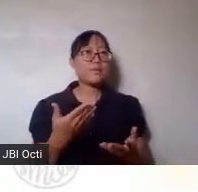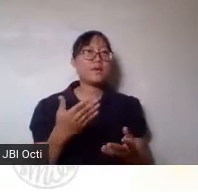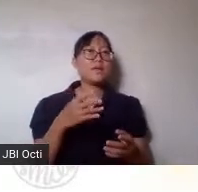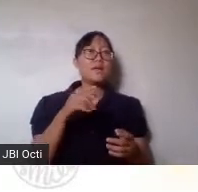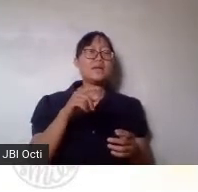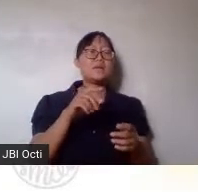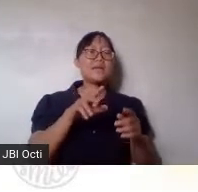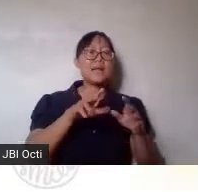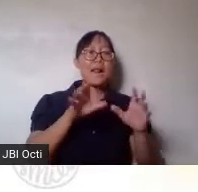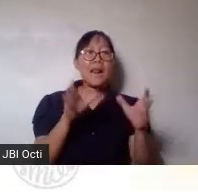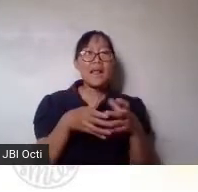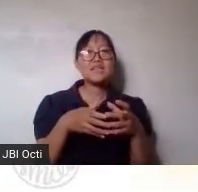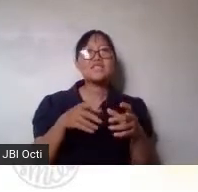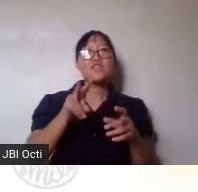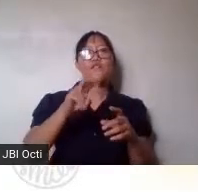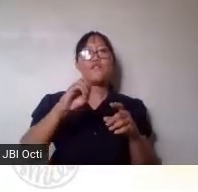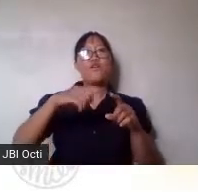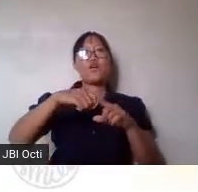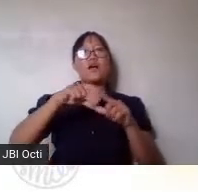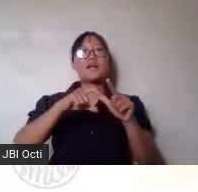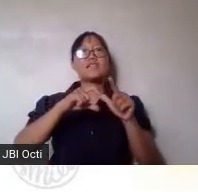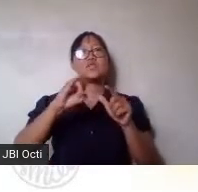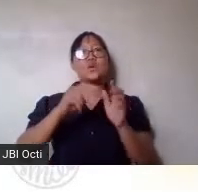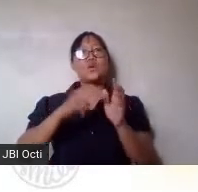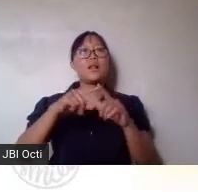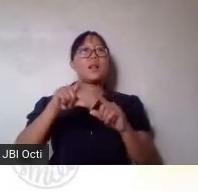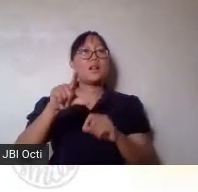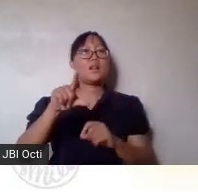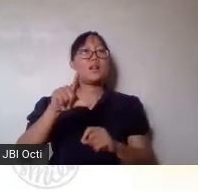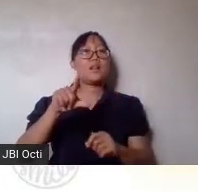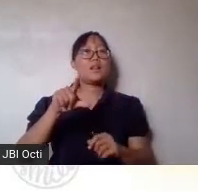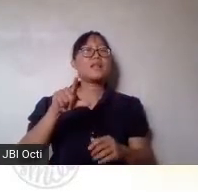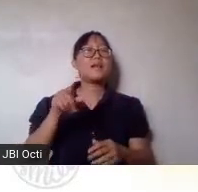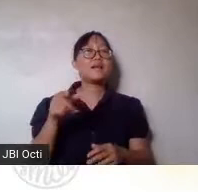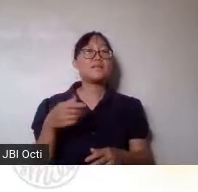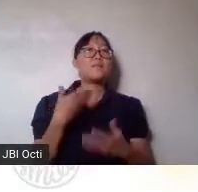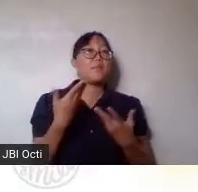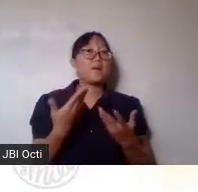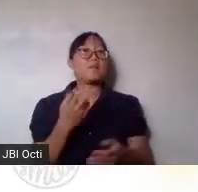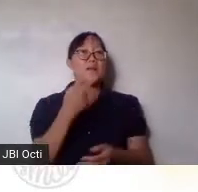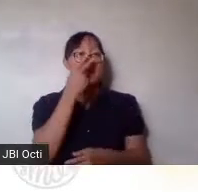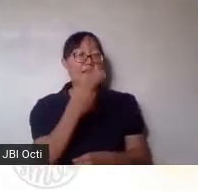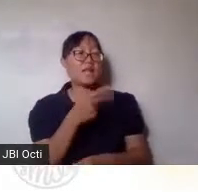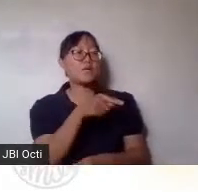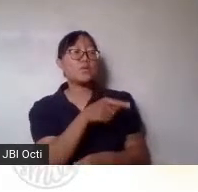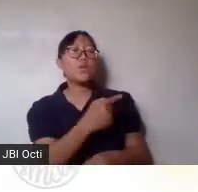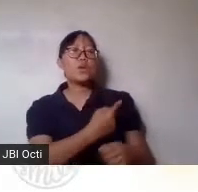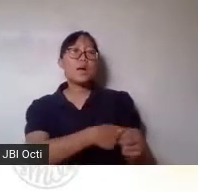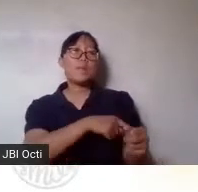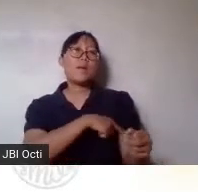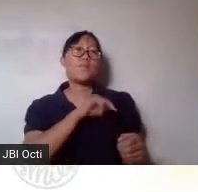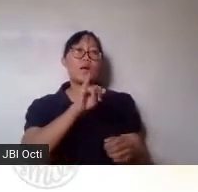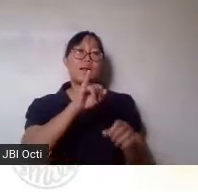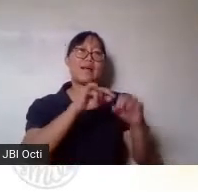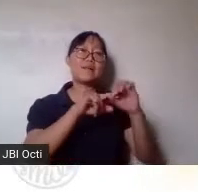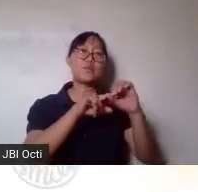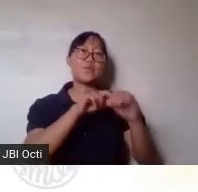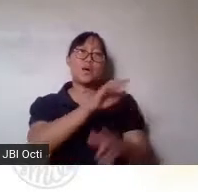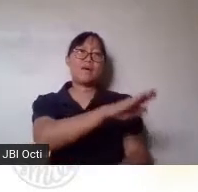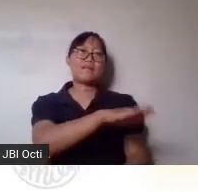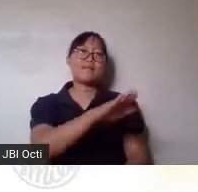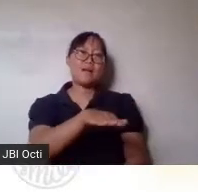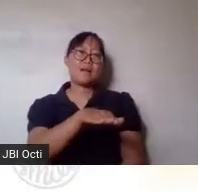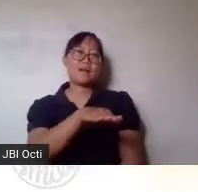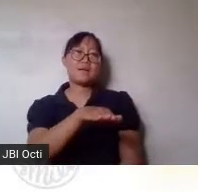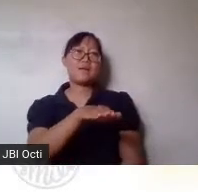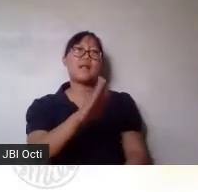Nah, di bidang ilmu kesehatan anak sesungguhnya melihat kemampuan IQ ini bisa dikorelasikan dengan melihat